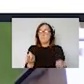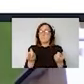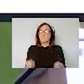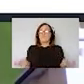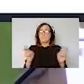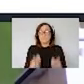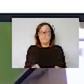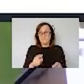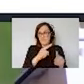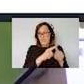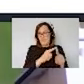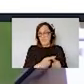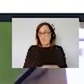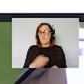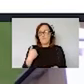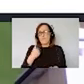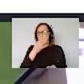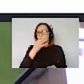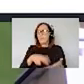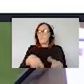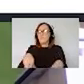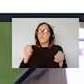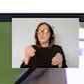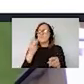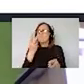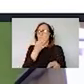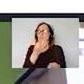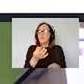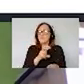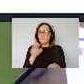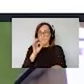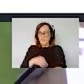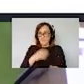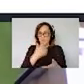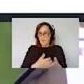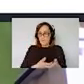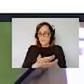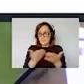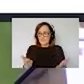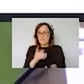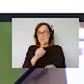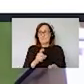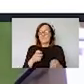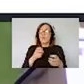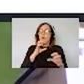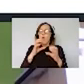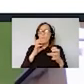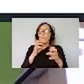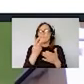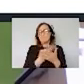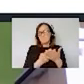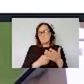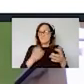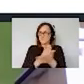i otworzyłam ankietę, zadałam Państwu na początku dwa pytania. Tak naprawdę, czy Państwo korzystacie w komunikacji z czytelnikami z